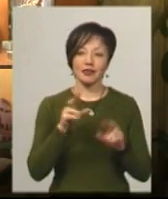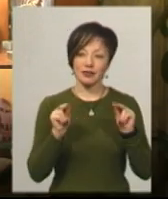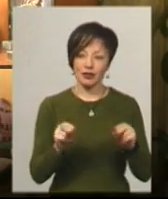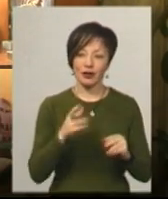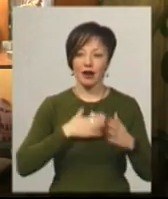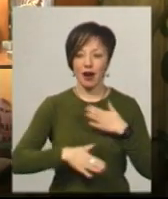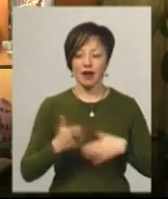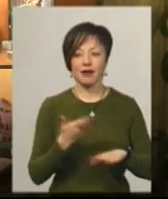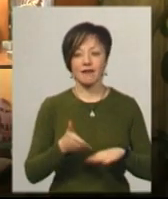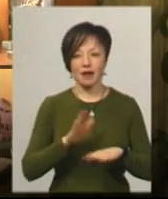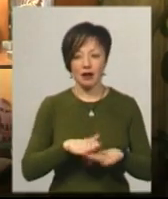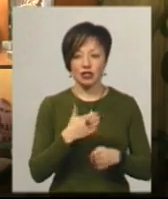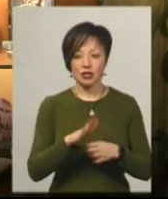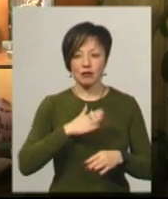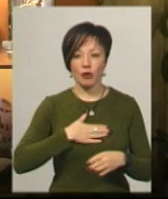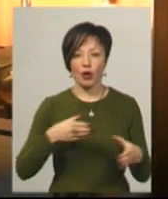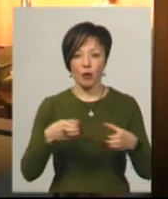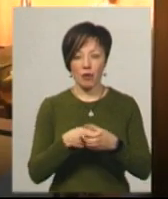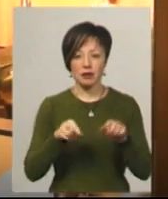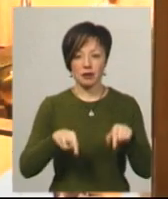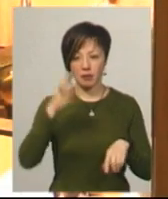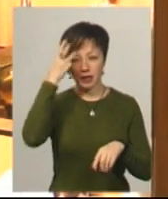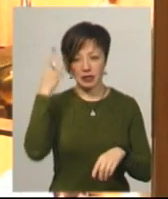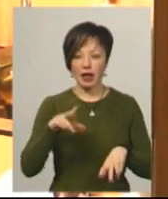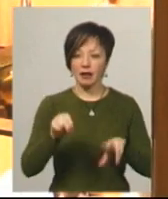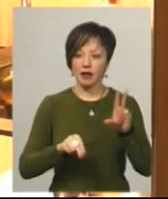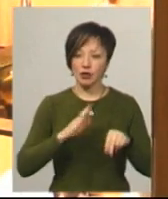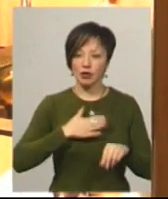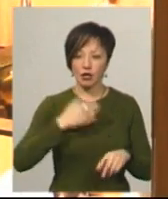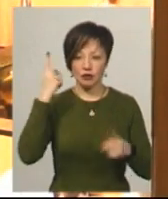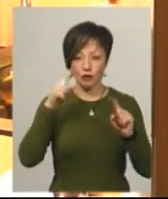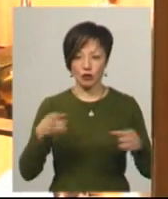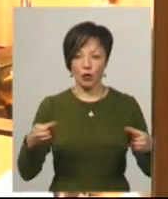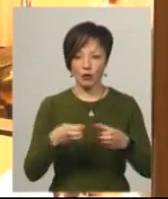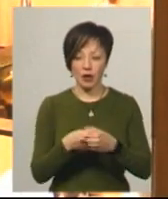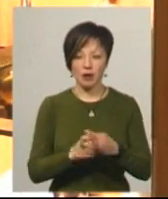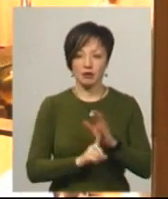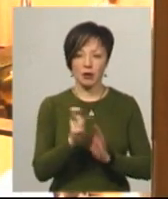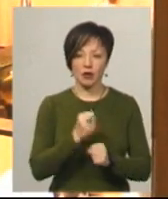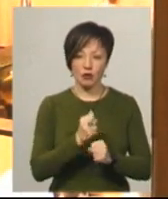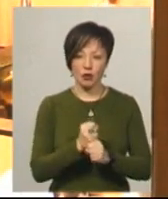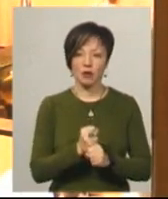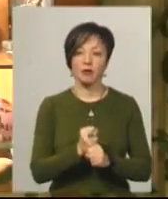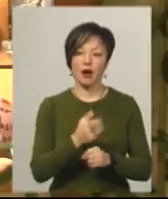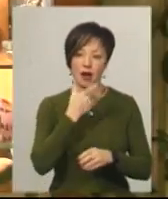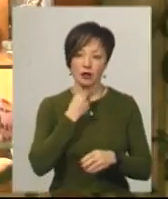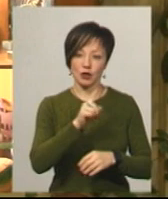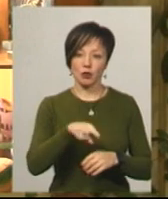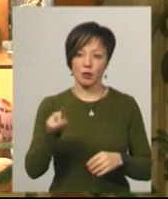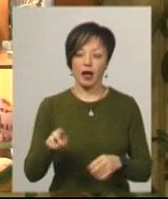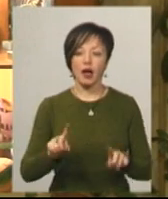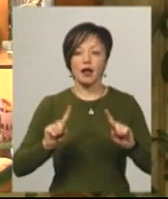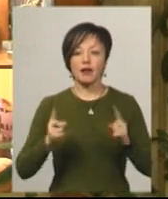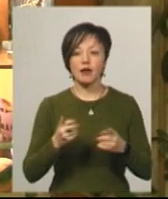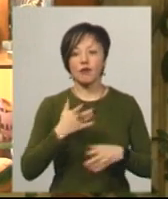звичайно важко. Частина моєї команди також Хмельницького. Я надію, що наша творча колаборація спрацює і ми поставимо гарний номер.